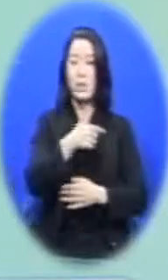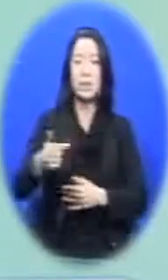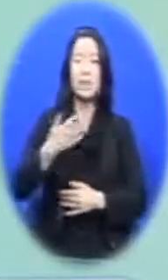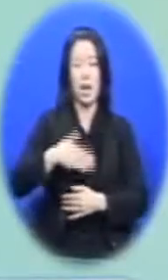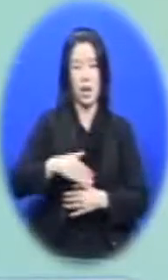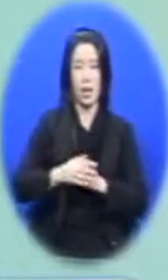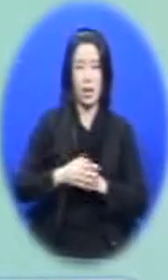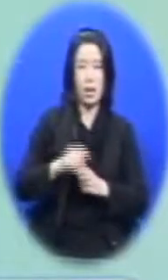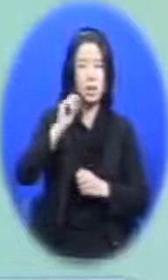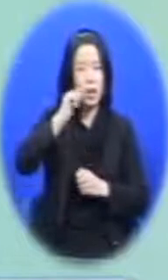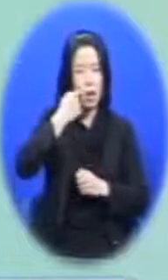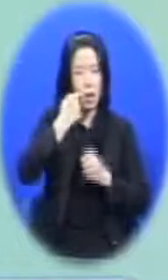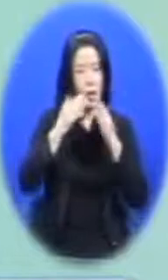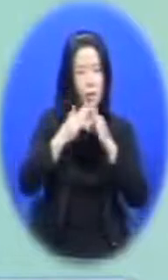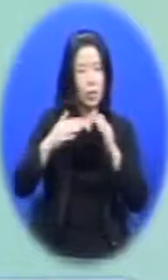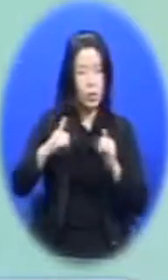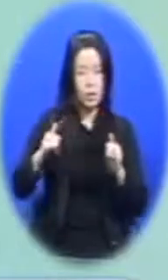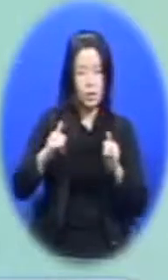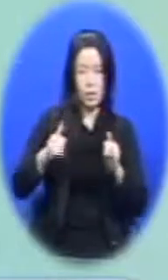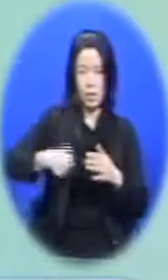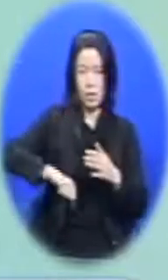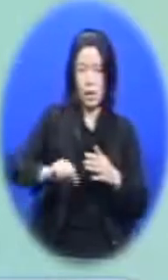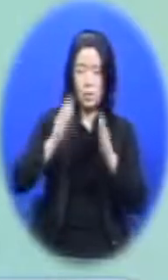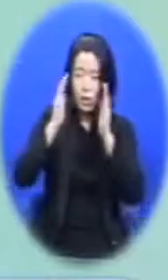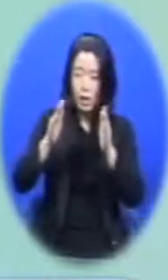그 어려운 사람들을 향한 눈물이 그렇게 많아요.